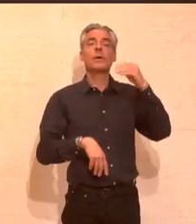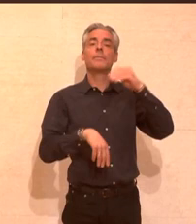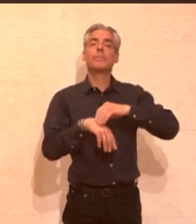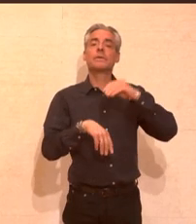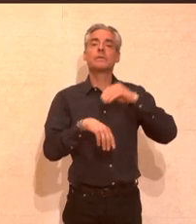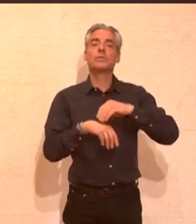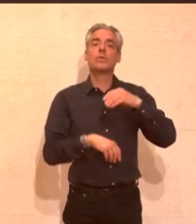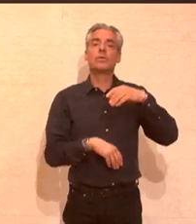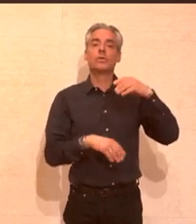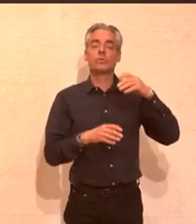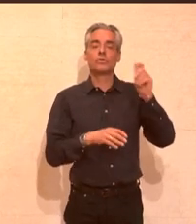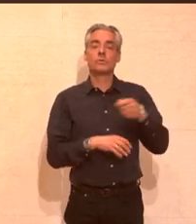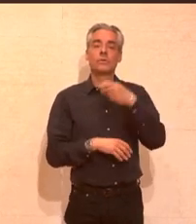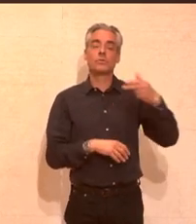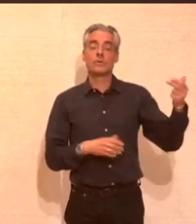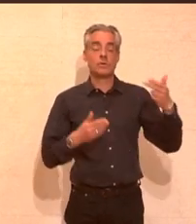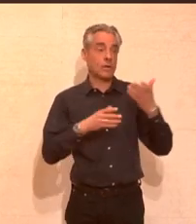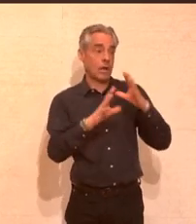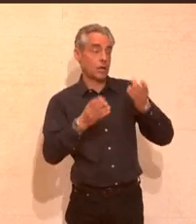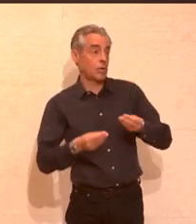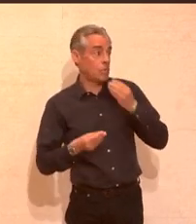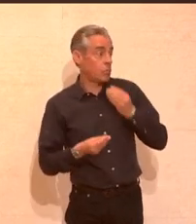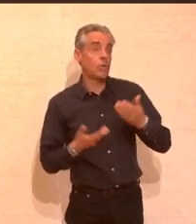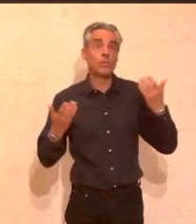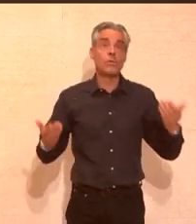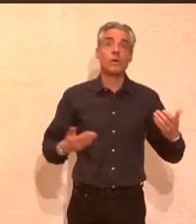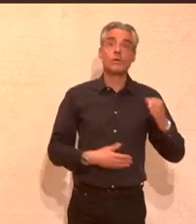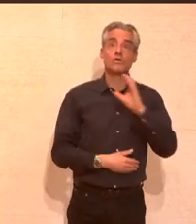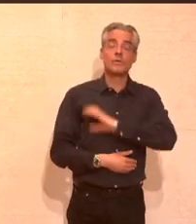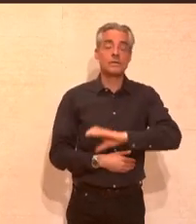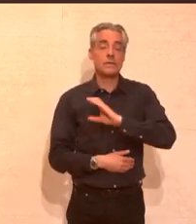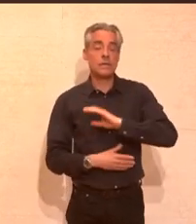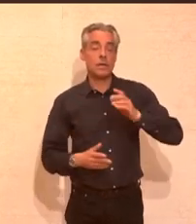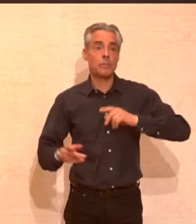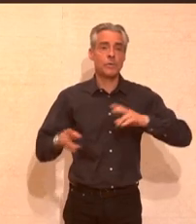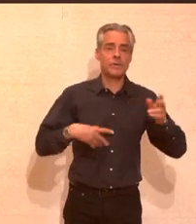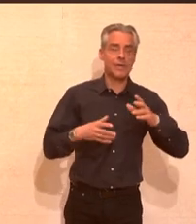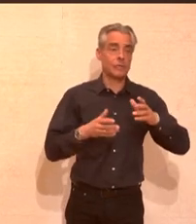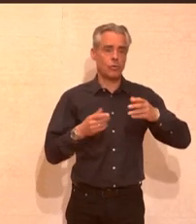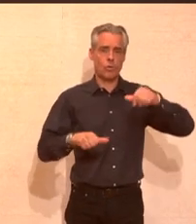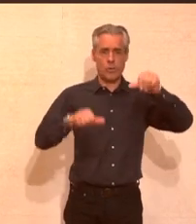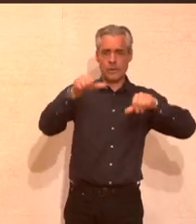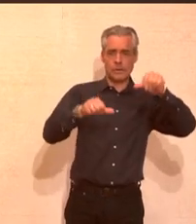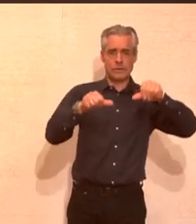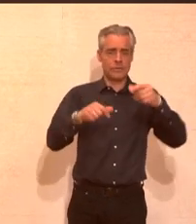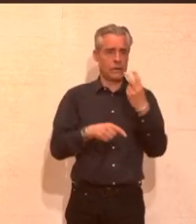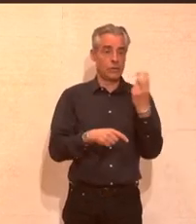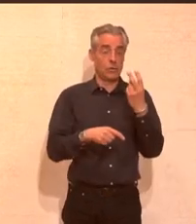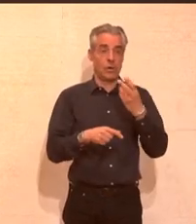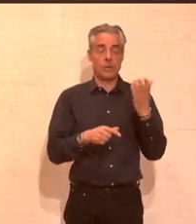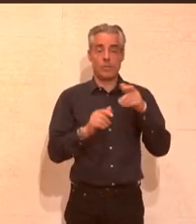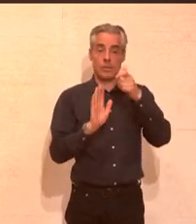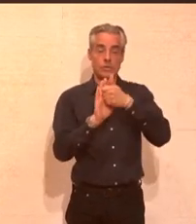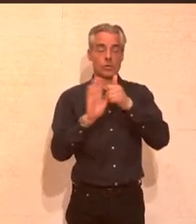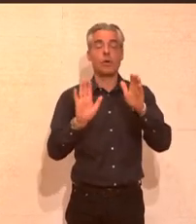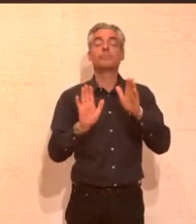de l'éducation nationale pour vous accueillir. Je vais donc tenter, non pas de rivaliser avec ces deux brillantes